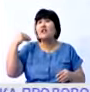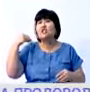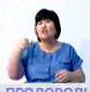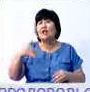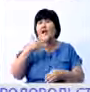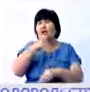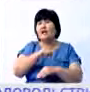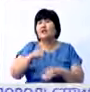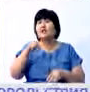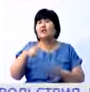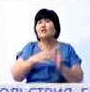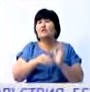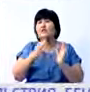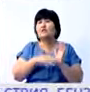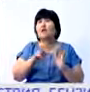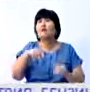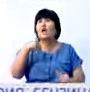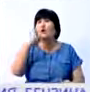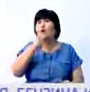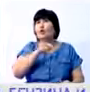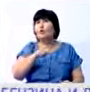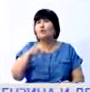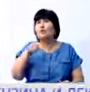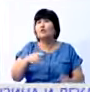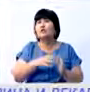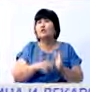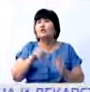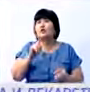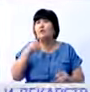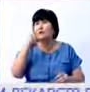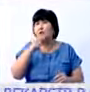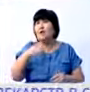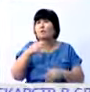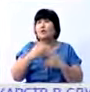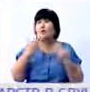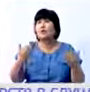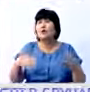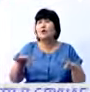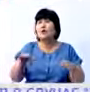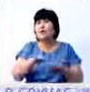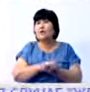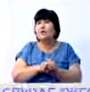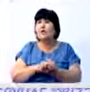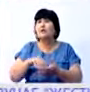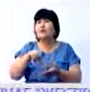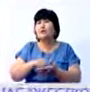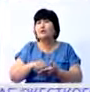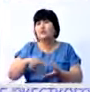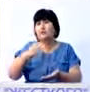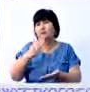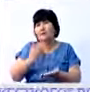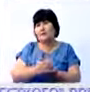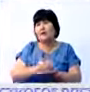границу которого с 1992 по 2001 годы в составе международного миротворческого контингента охраняли